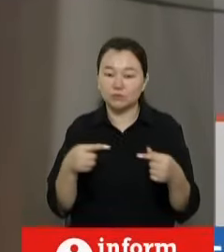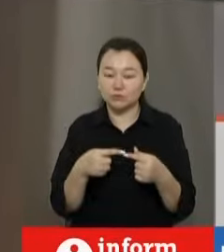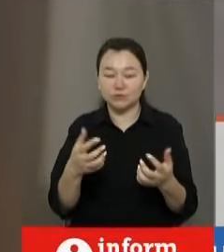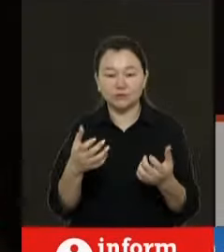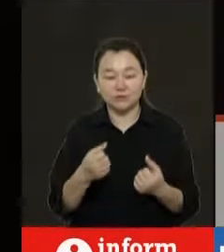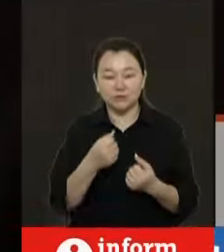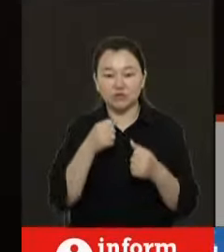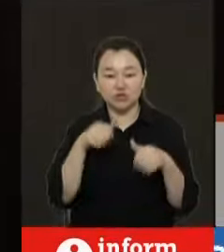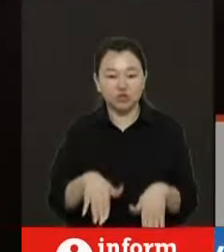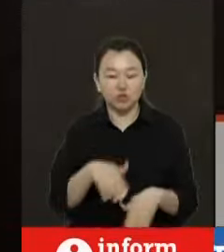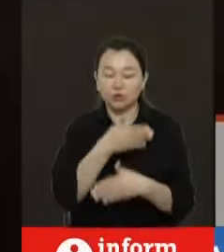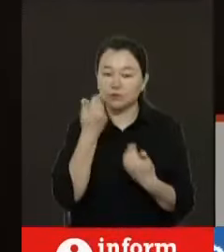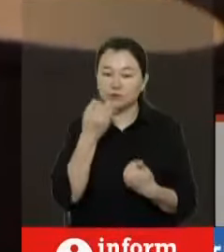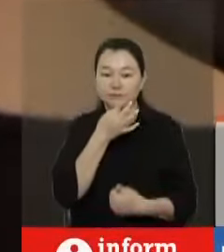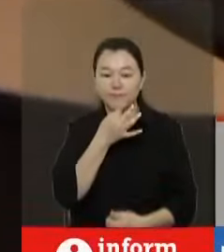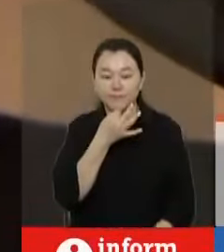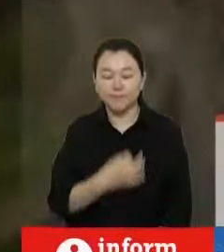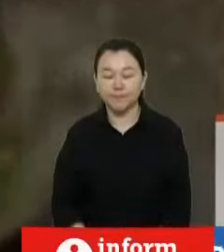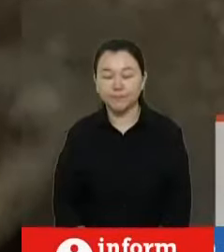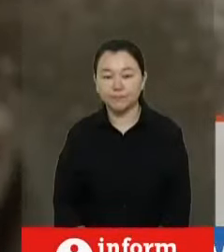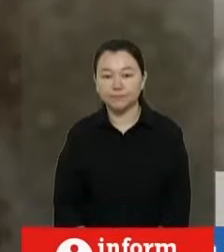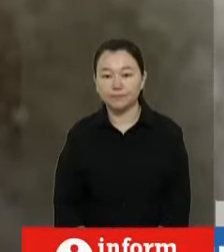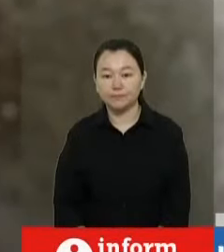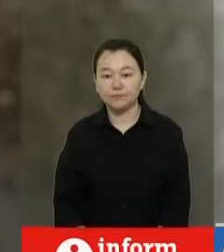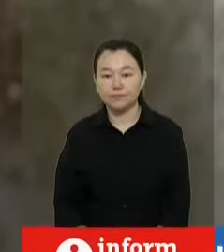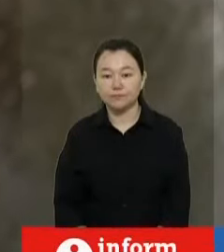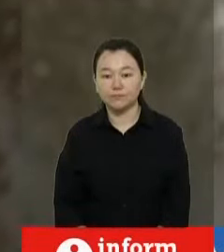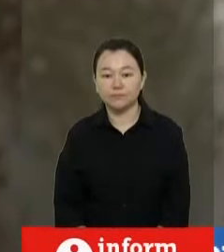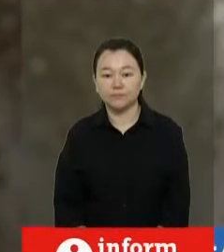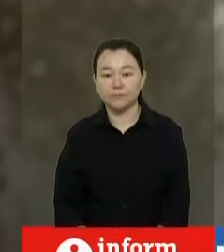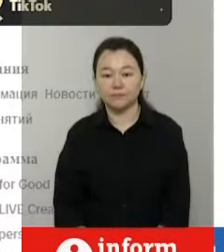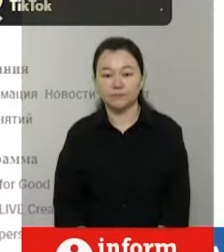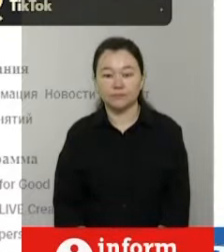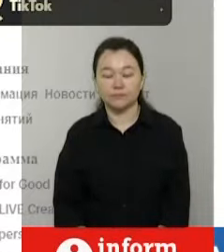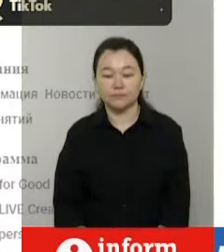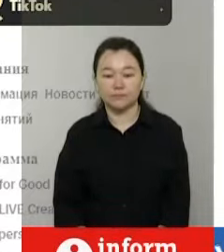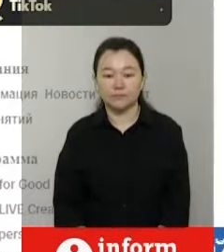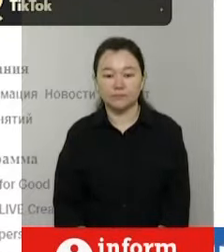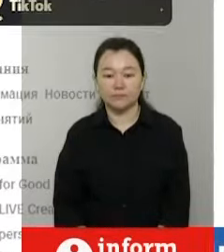қабылданған шешім емес. Диана Тұрлыбек, Руслан Абулқайыров, Информбюро, Алматы қаласынан.